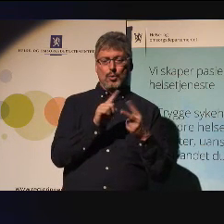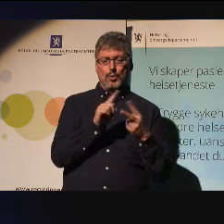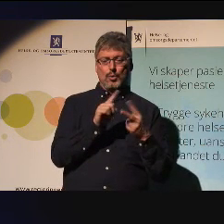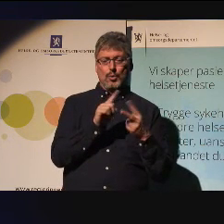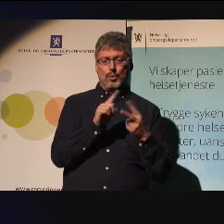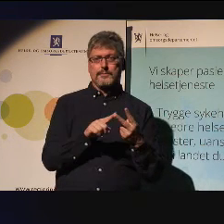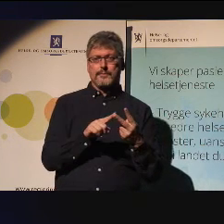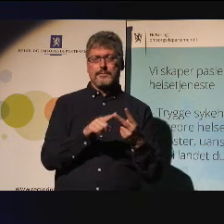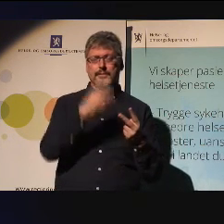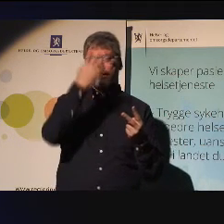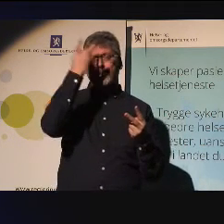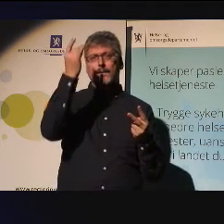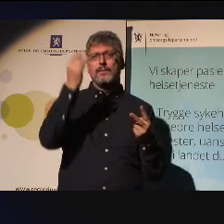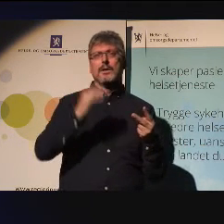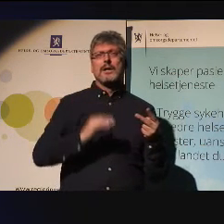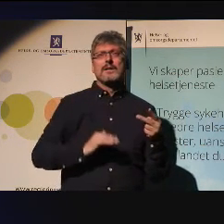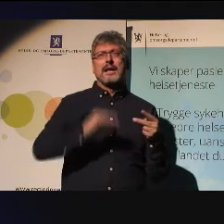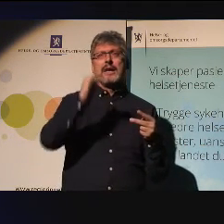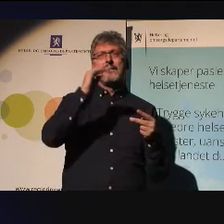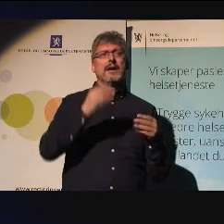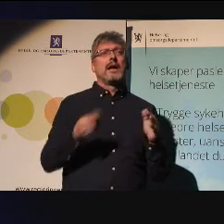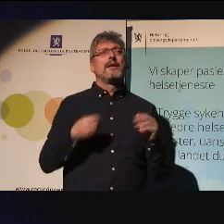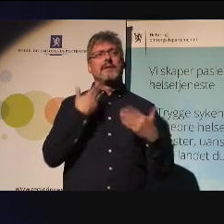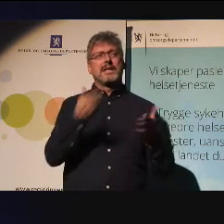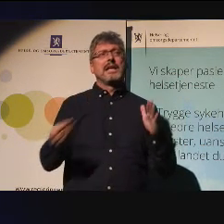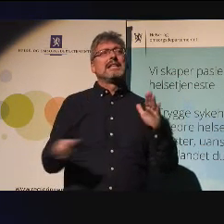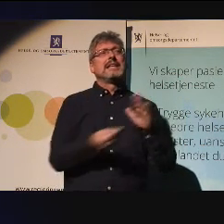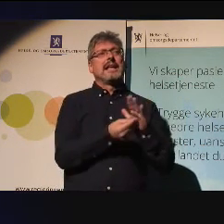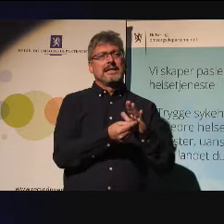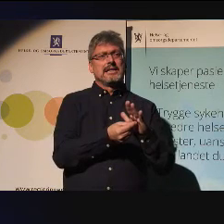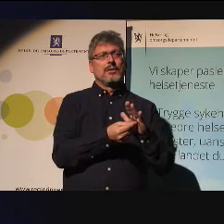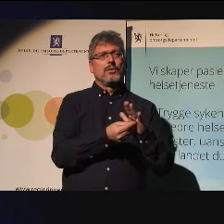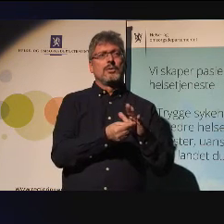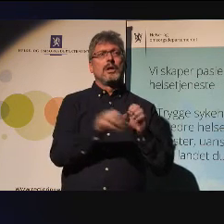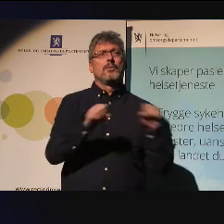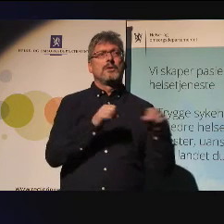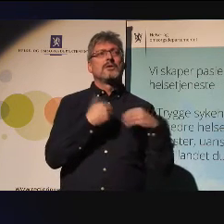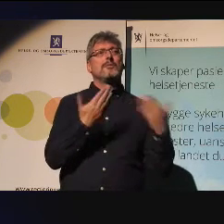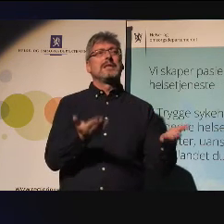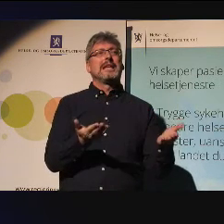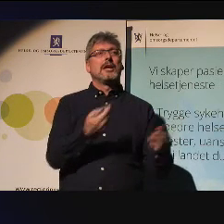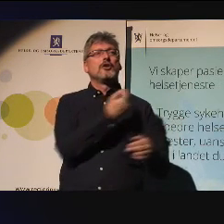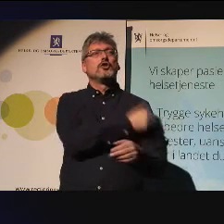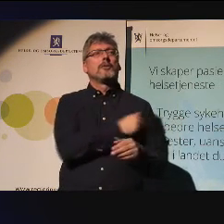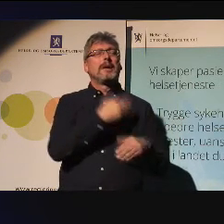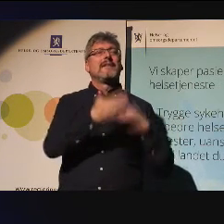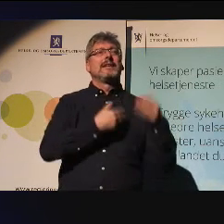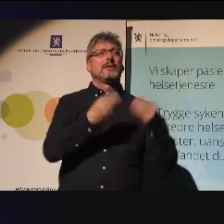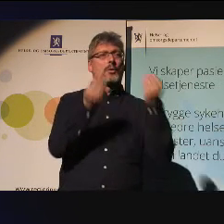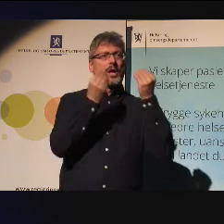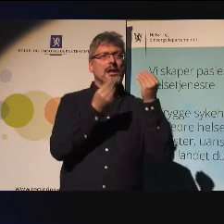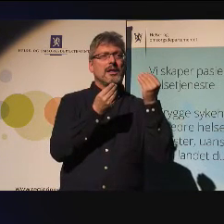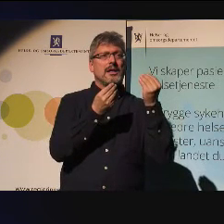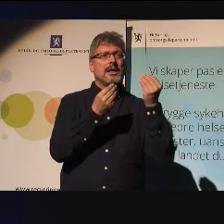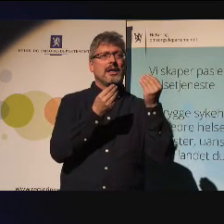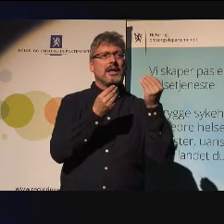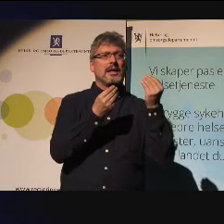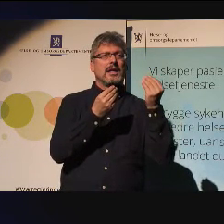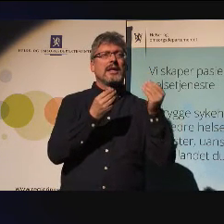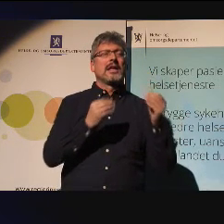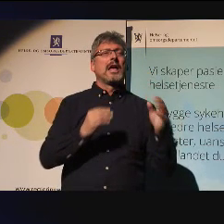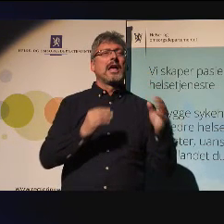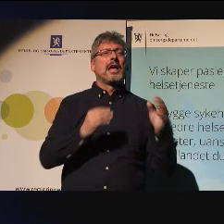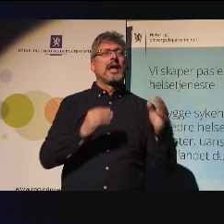For å heve kompetansen så gir vi tilskudd til kommunen som gir sykepleiere sin videreutdanning i avansert klinisk